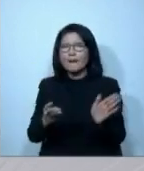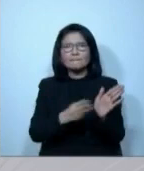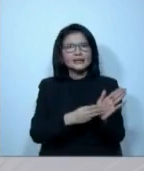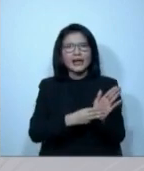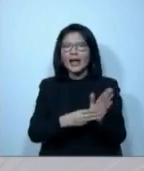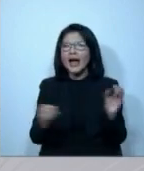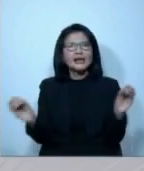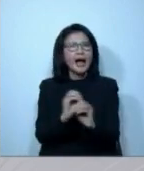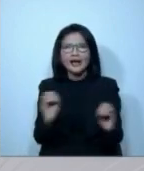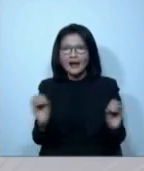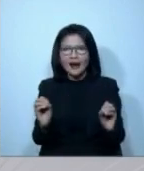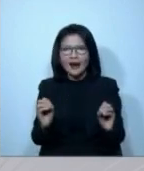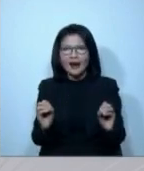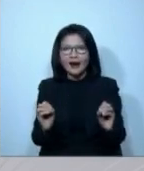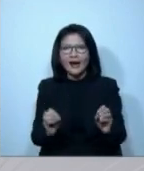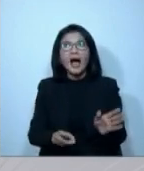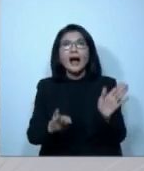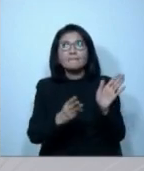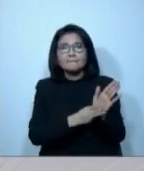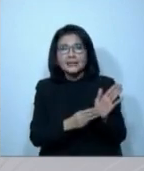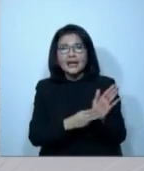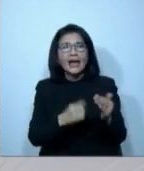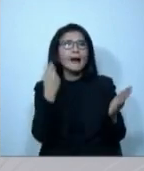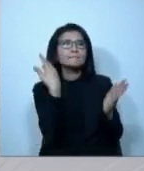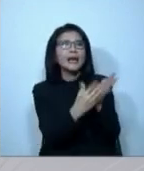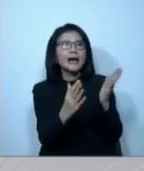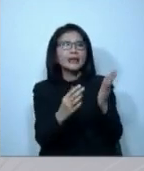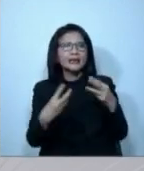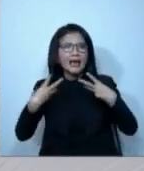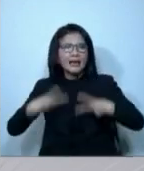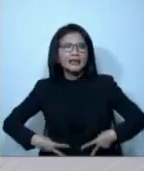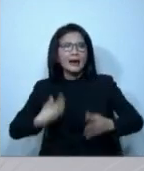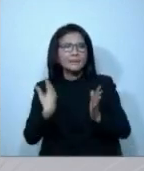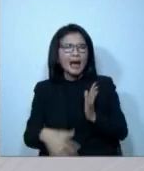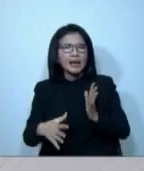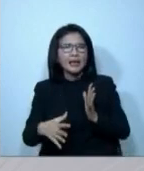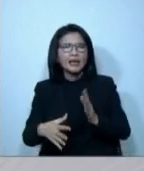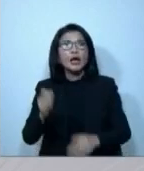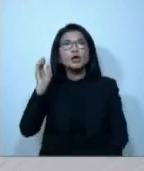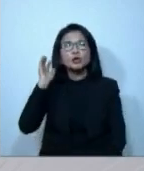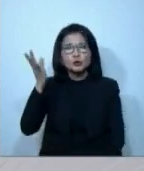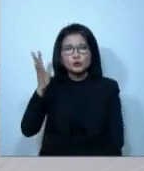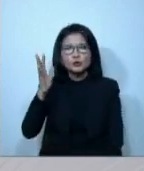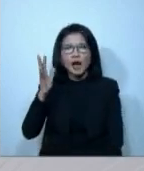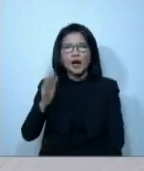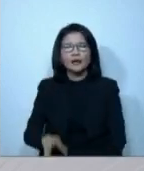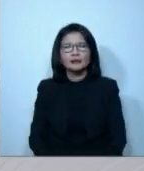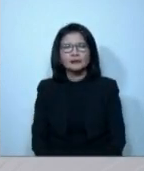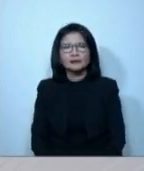masalah. Masalah yang dianggap pelanggaran etika sudah